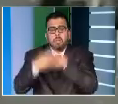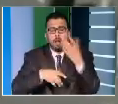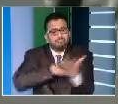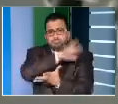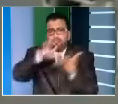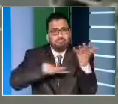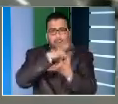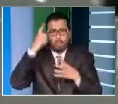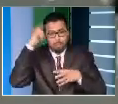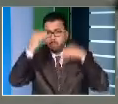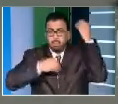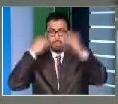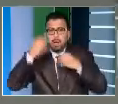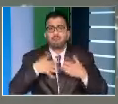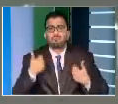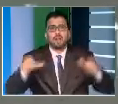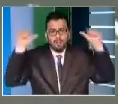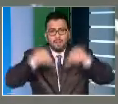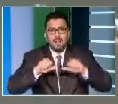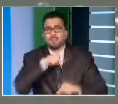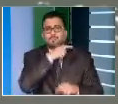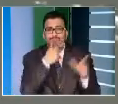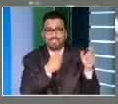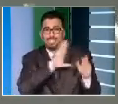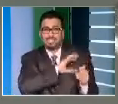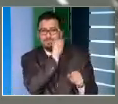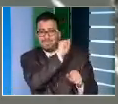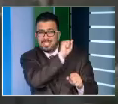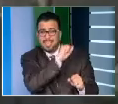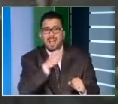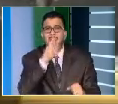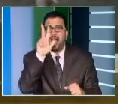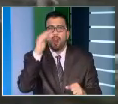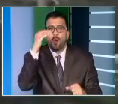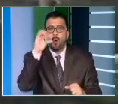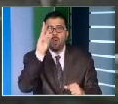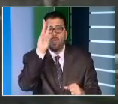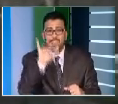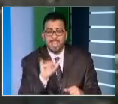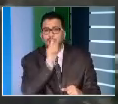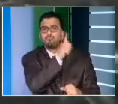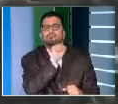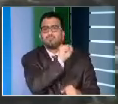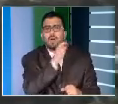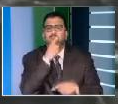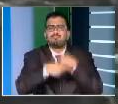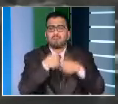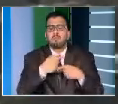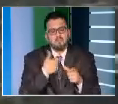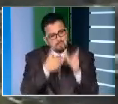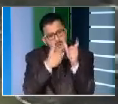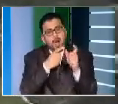الأوراق، محاولة فاشلة لتسلل الميليشيات هذه المرة بين مدينة الدمنة جنوبا وصبر الموادم، لكن كانت